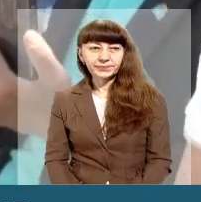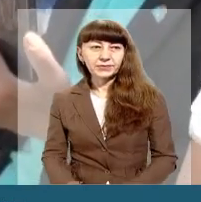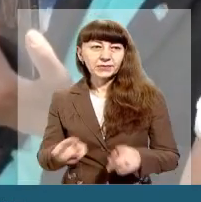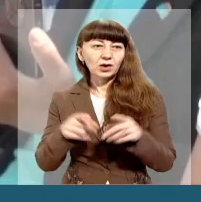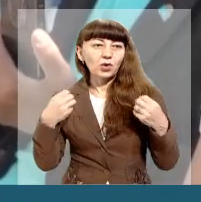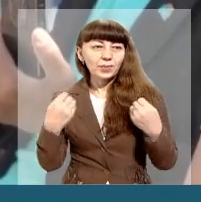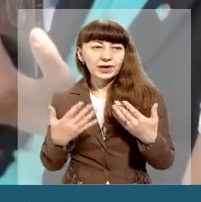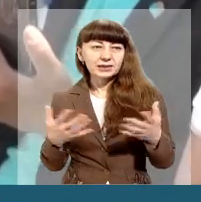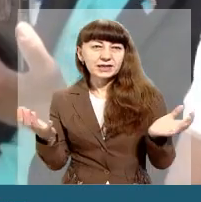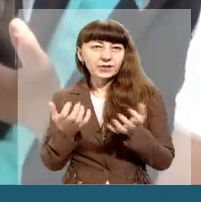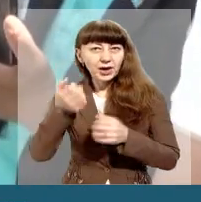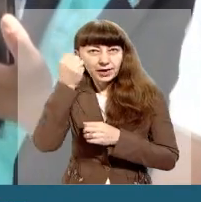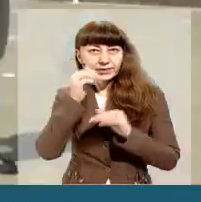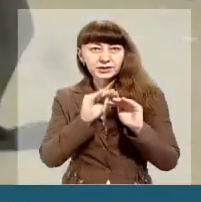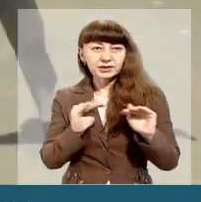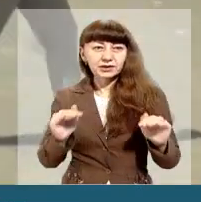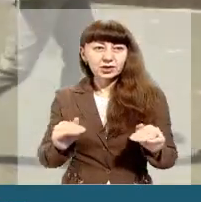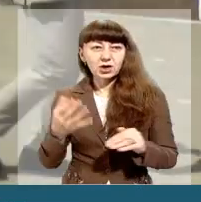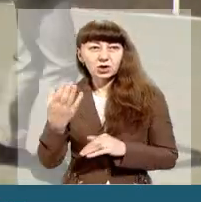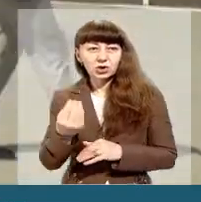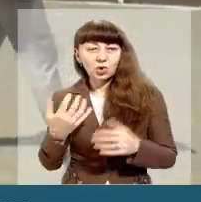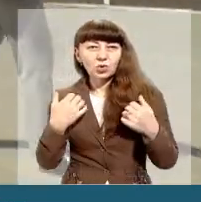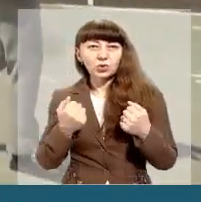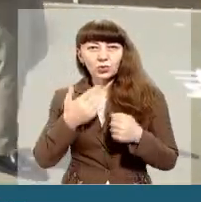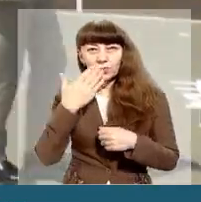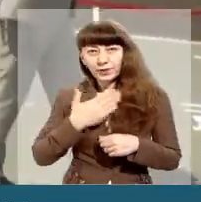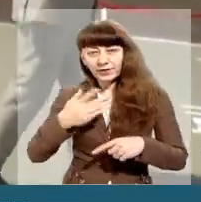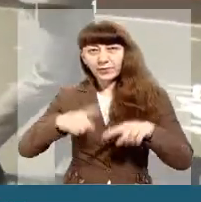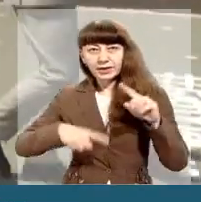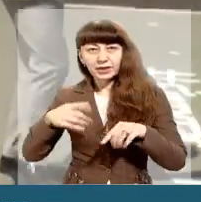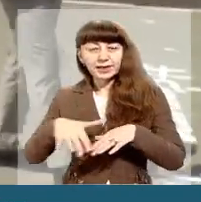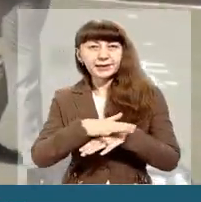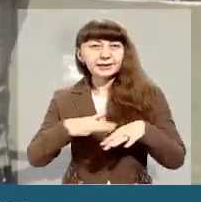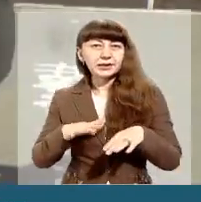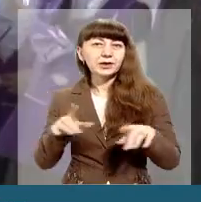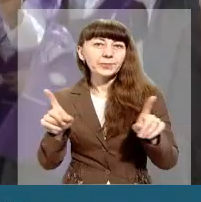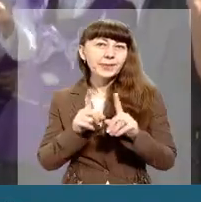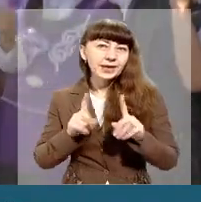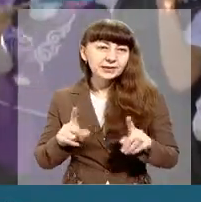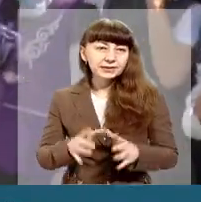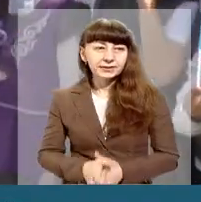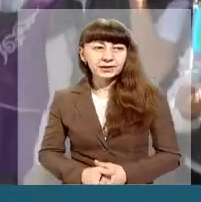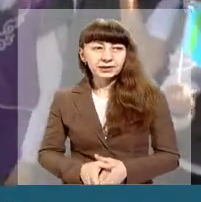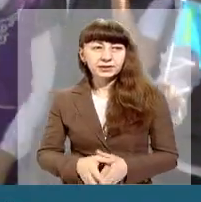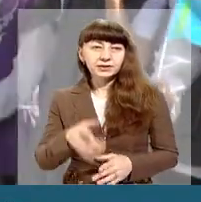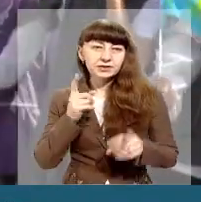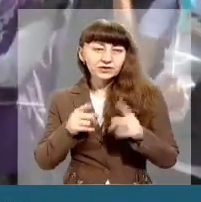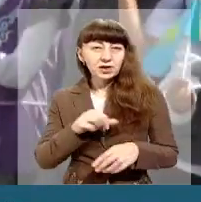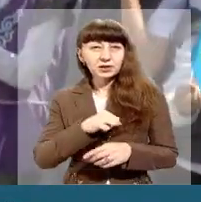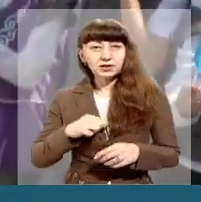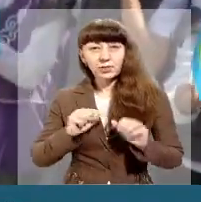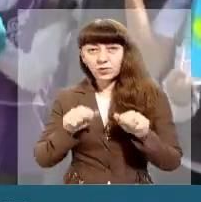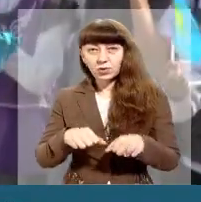Такой праздник надолго сохранится в памяти школьников, а еще укрепит любовь к патриотической песне. Не исключено, что когда-то ребята и сами